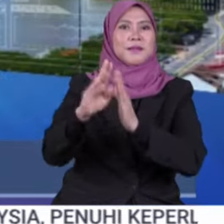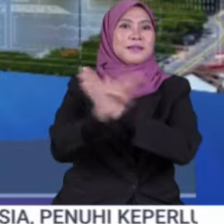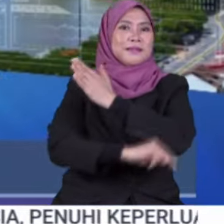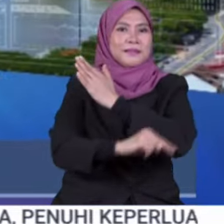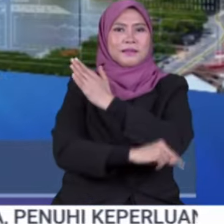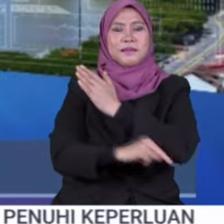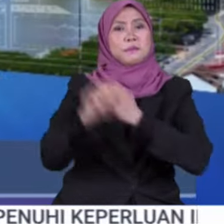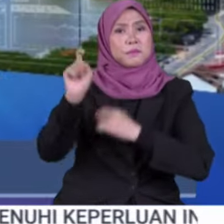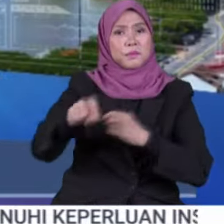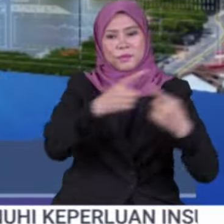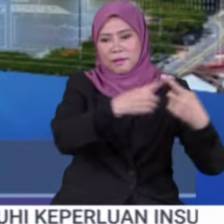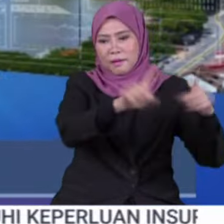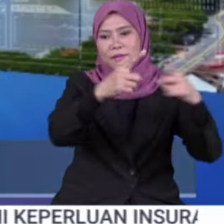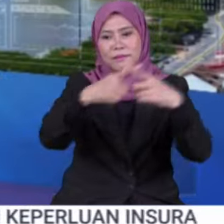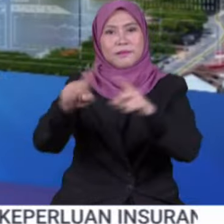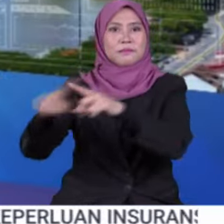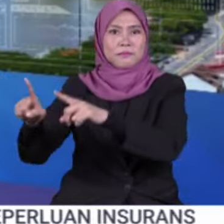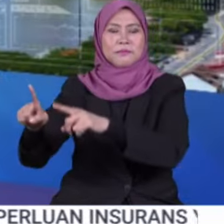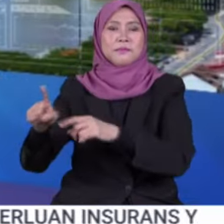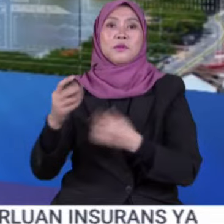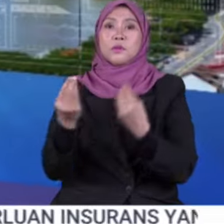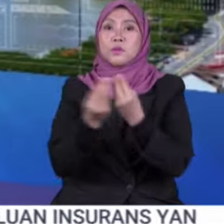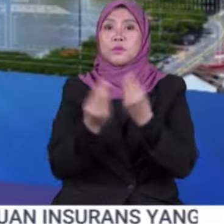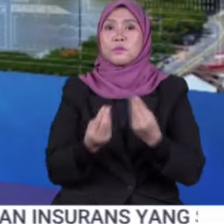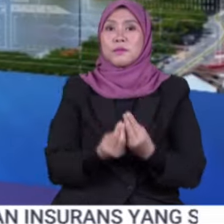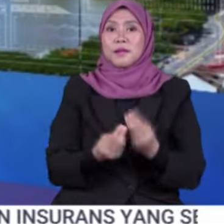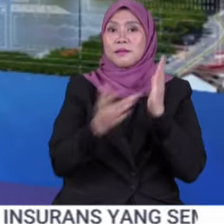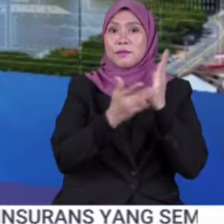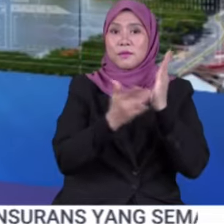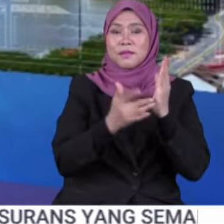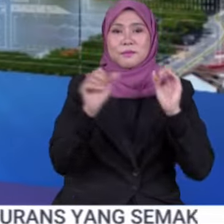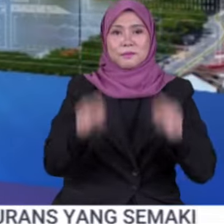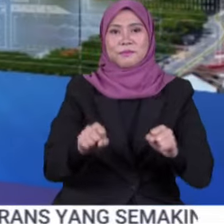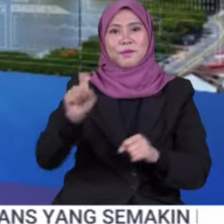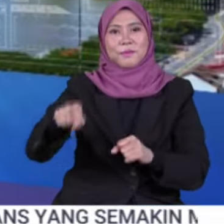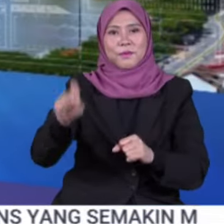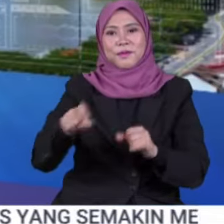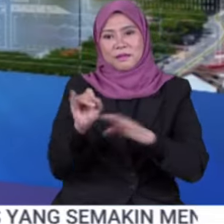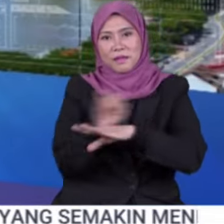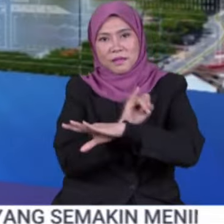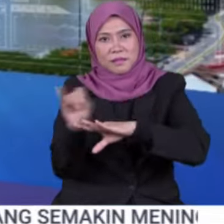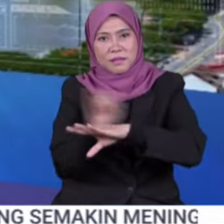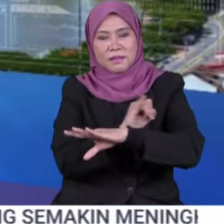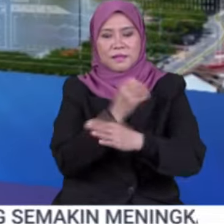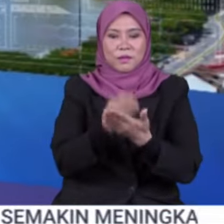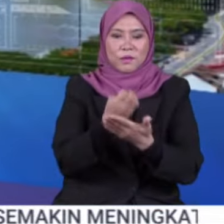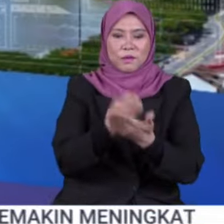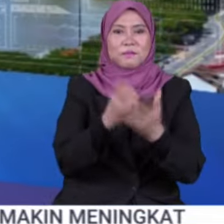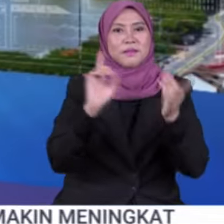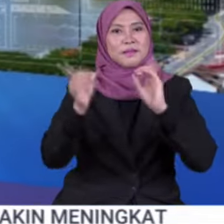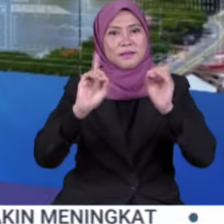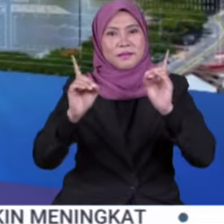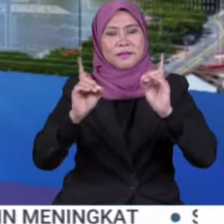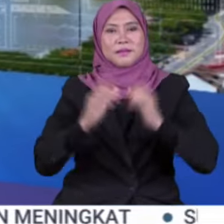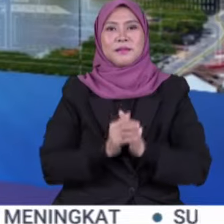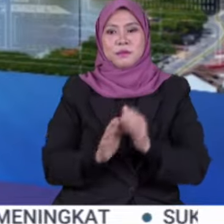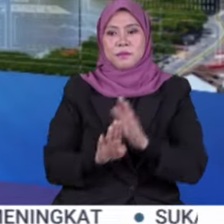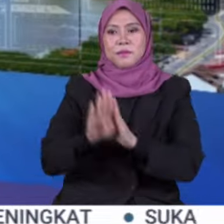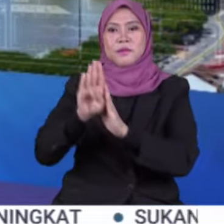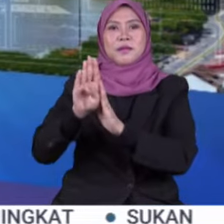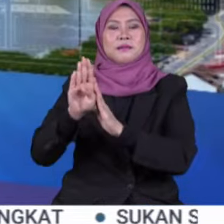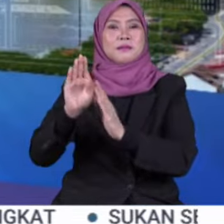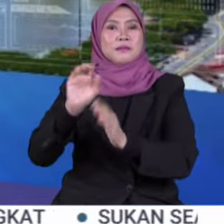semakin dipelbagaikan. Jelasnya dengan jumlah tersebut ia akan menampung keperluan industri seperti ekonomi digital, pembangunan sumber